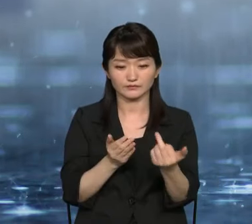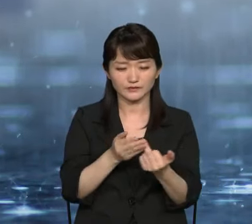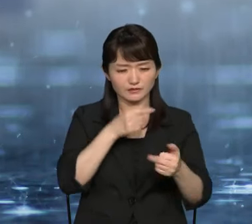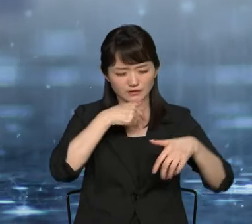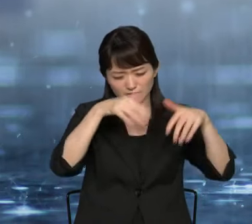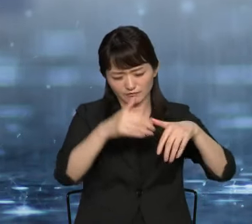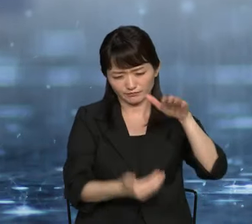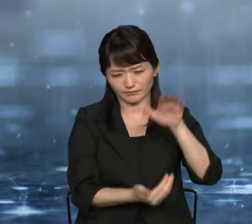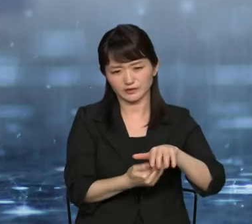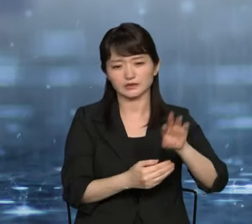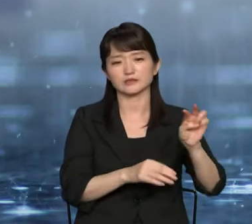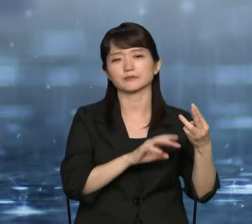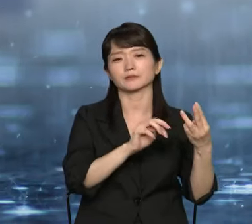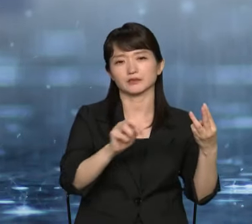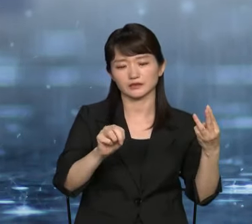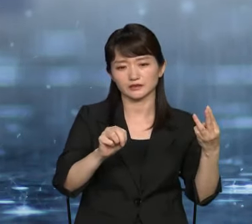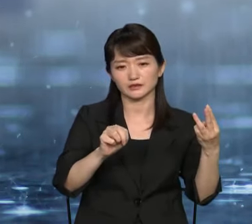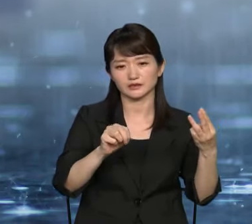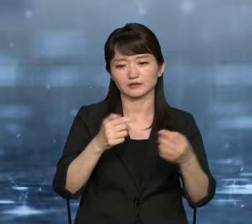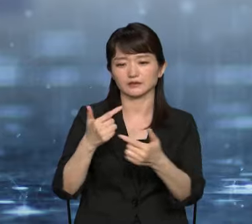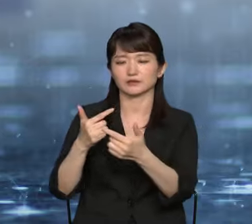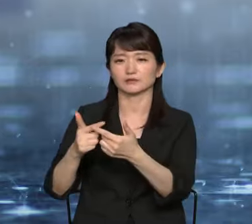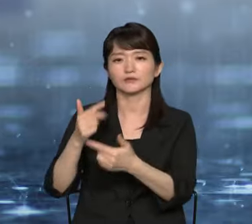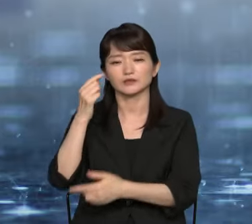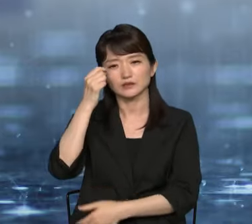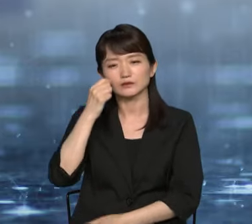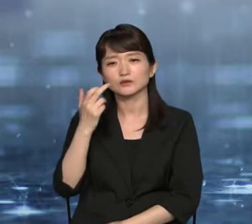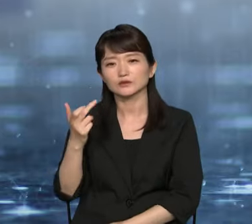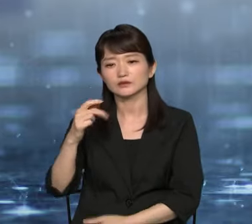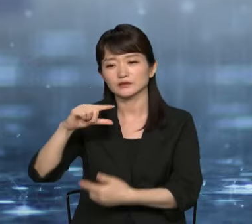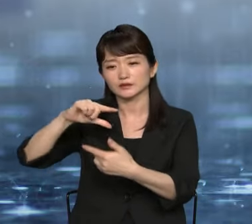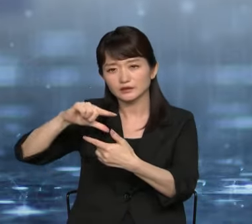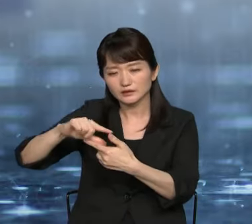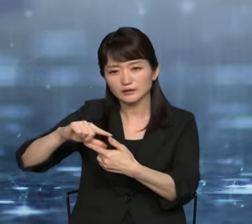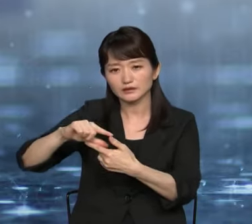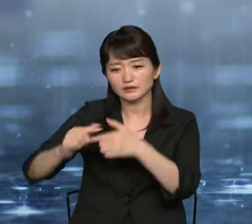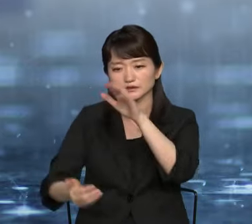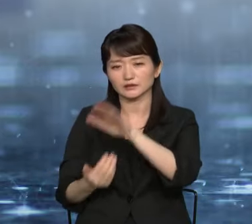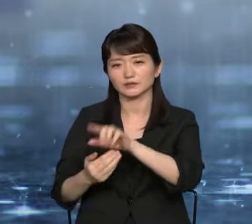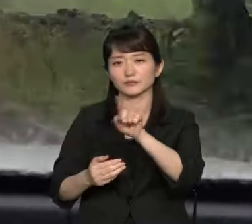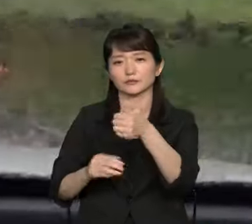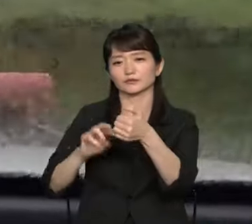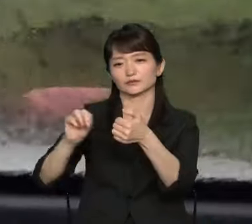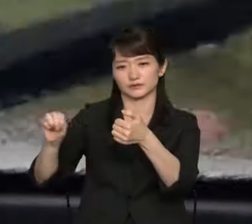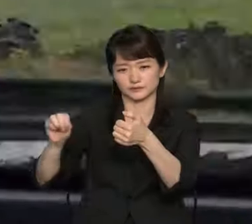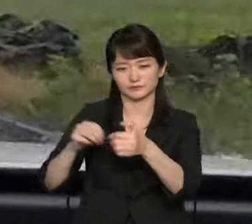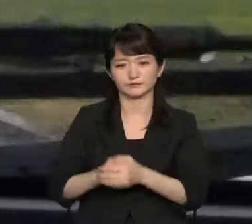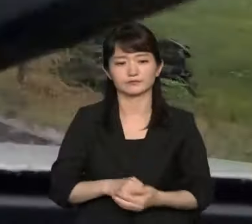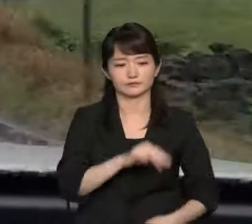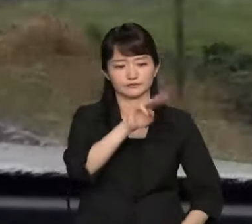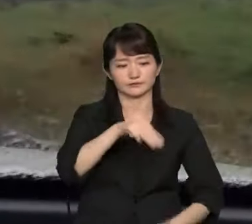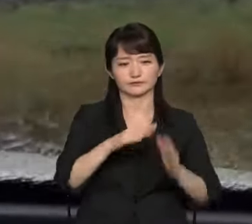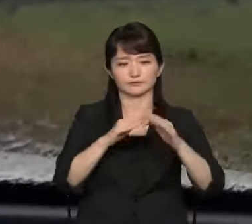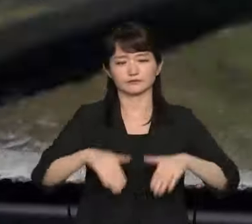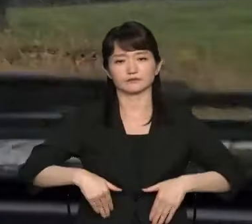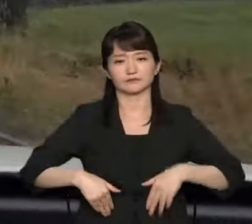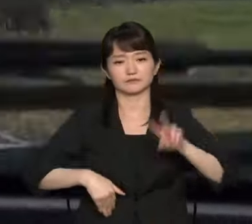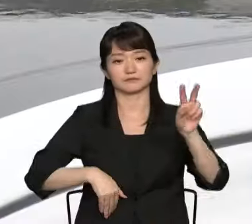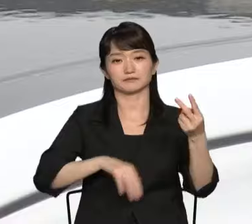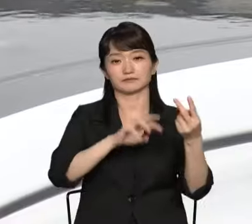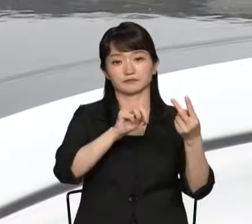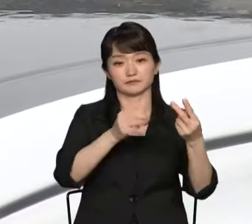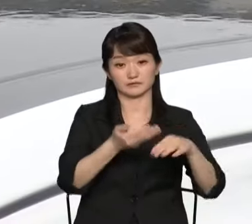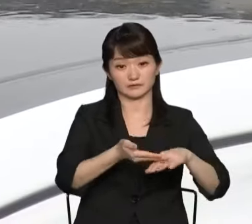곳은 300mm까지, 부산과 울산, 경남에는 150mm 이상, 광주와 전남에는